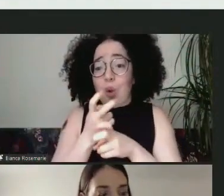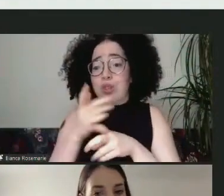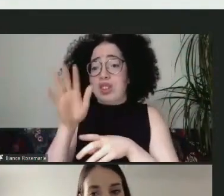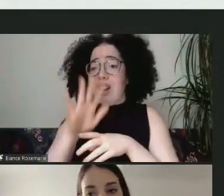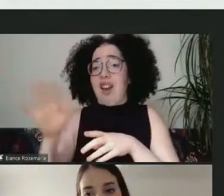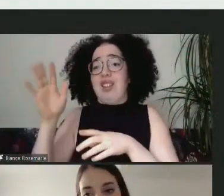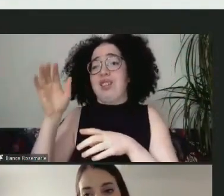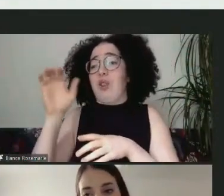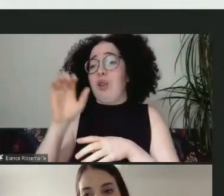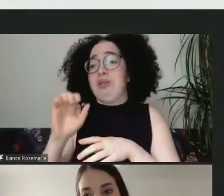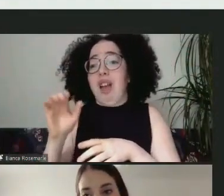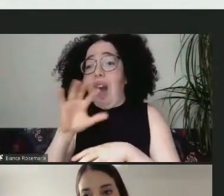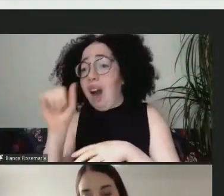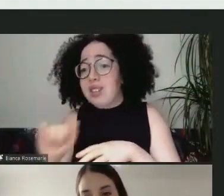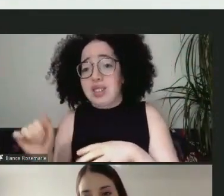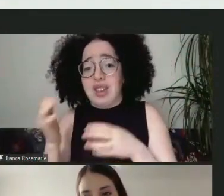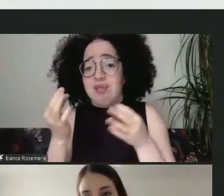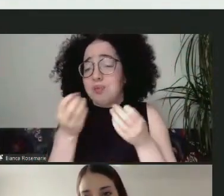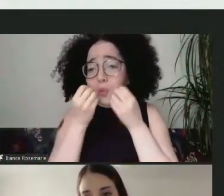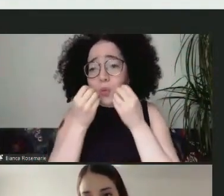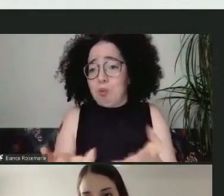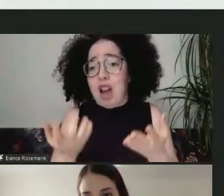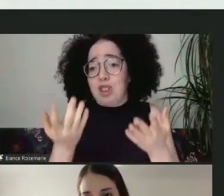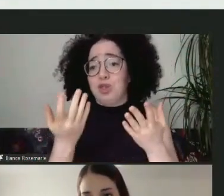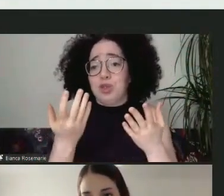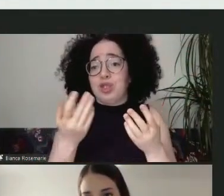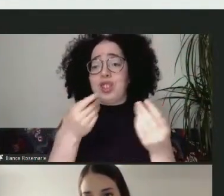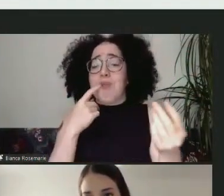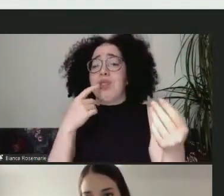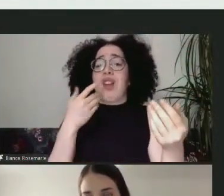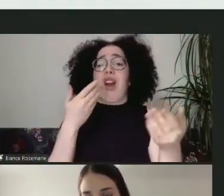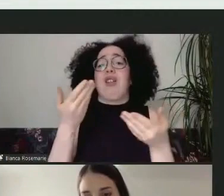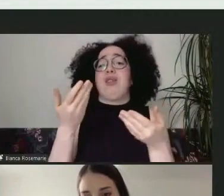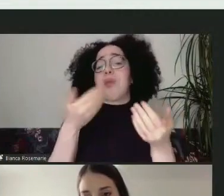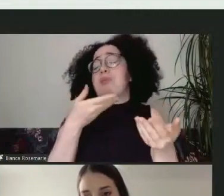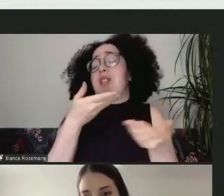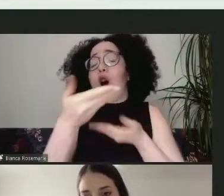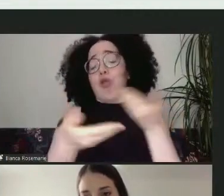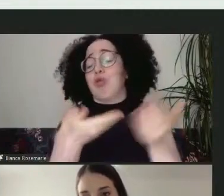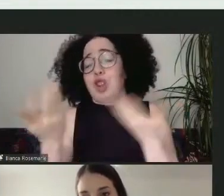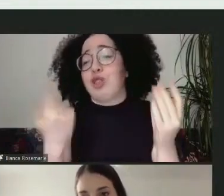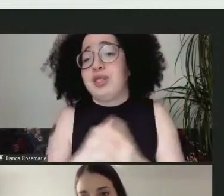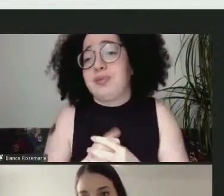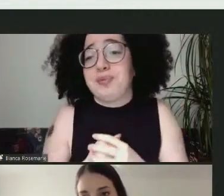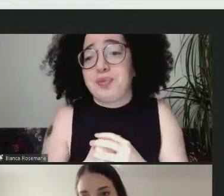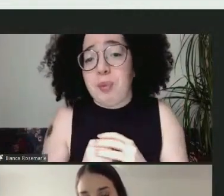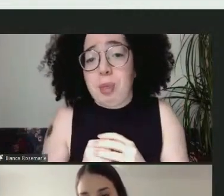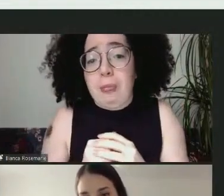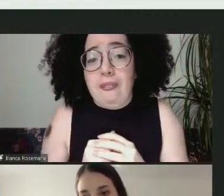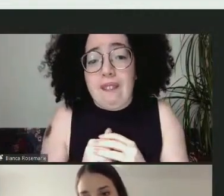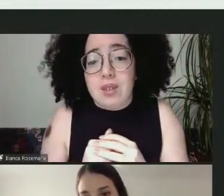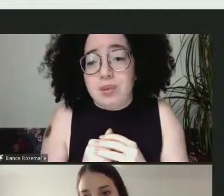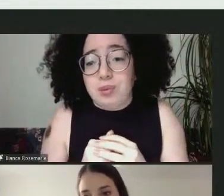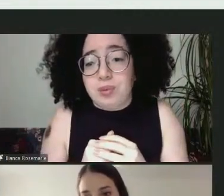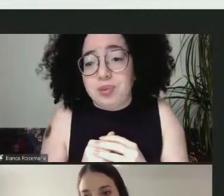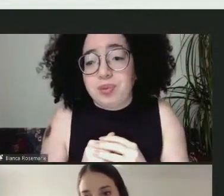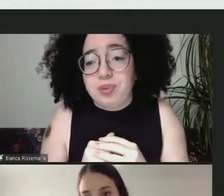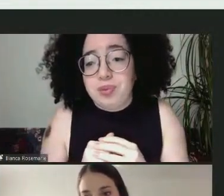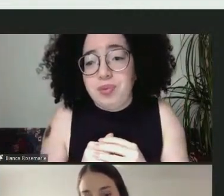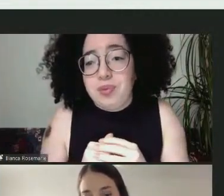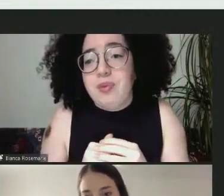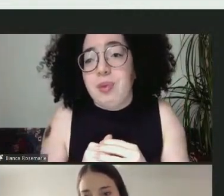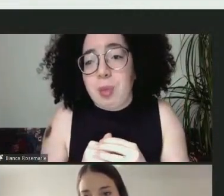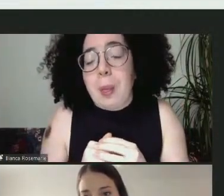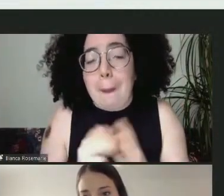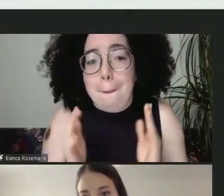zu sagen, hey, ich bin auch da, aus Amerika, aus Asien und so weiter. Es gibt ganz viele Personen, die betroffen sind. Man kann sich wunderbar